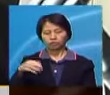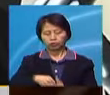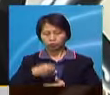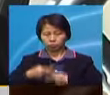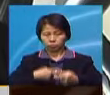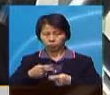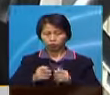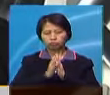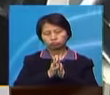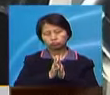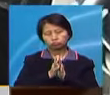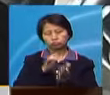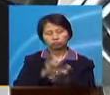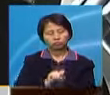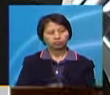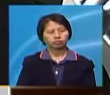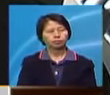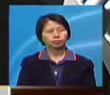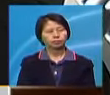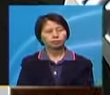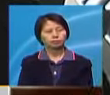proses rayuannya.